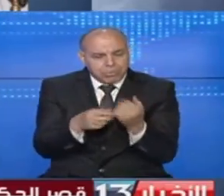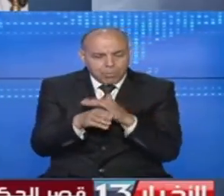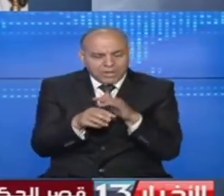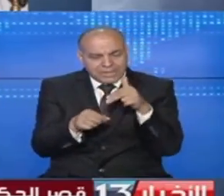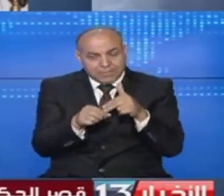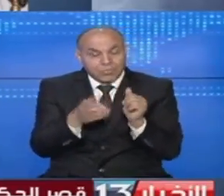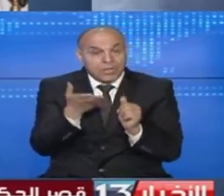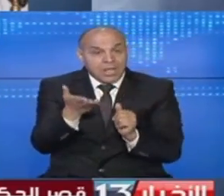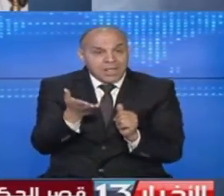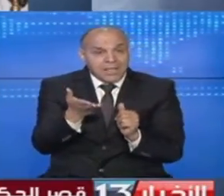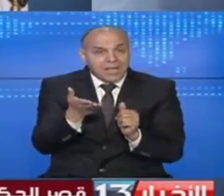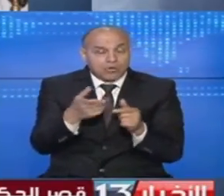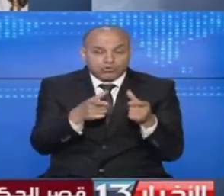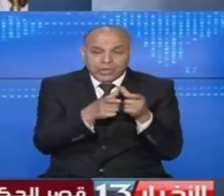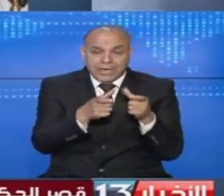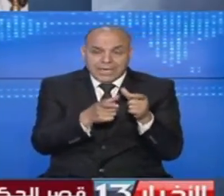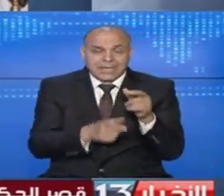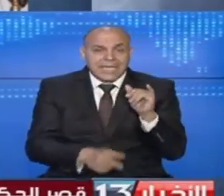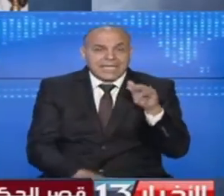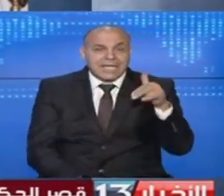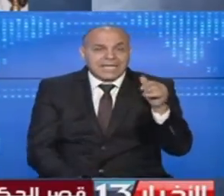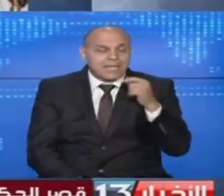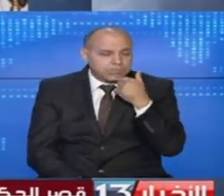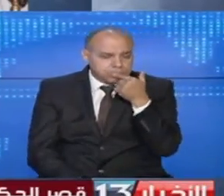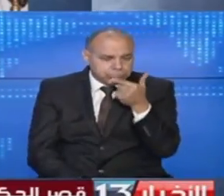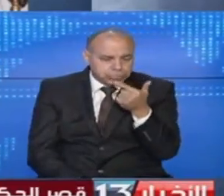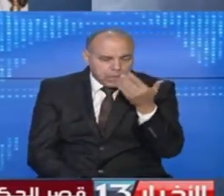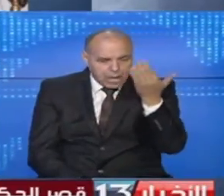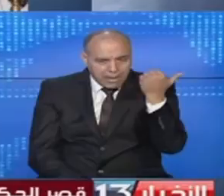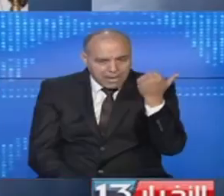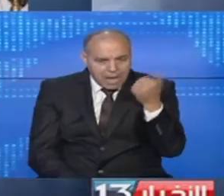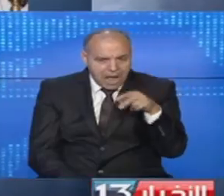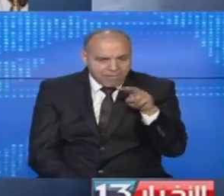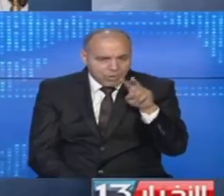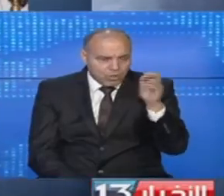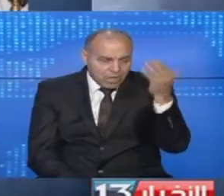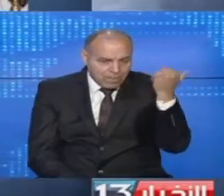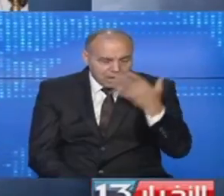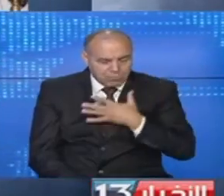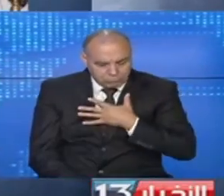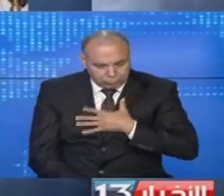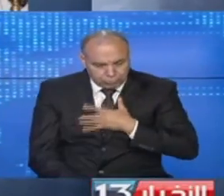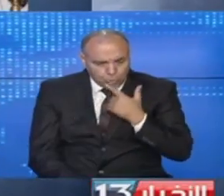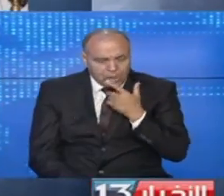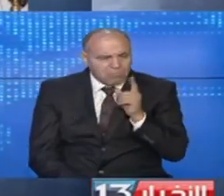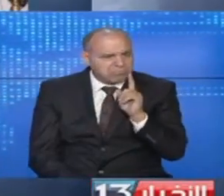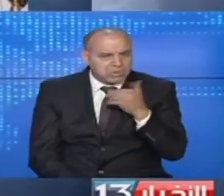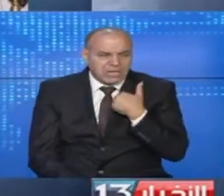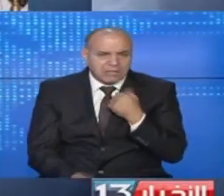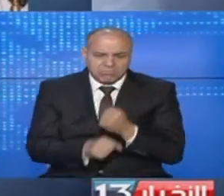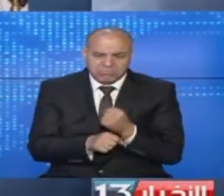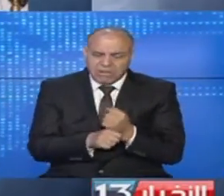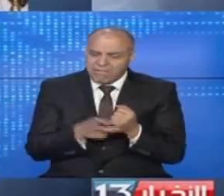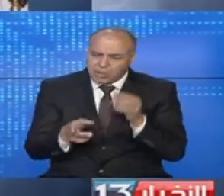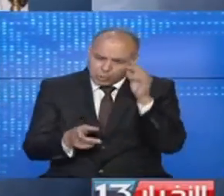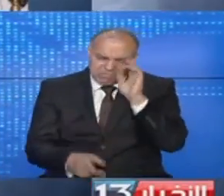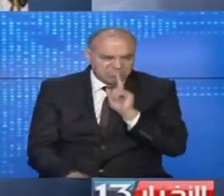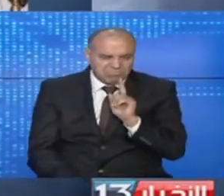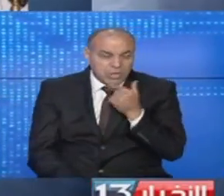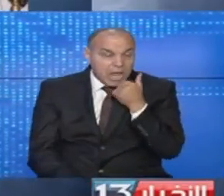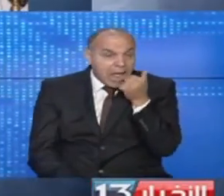المجال. وكانت شركة إيني عبرت منذ موفى سنة 2020 عن عدم رضاها عن مناخ الأعمال في